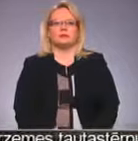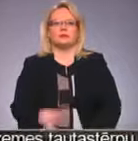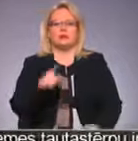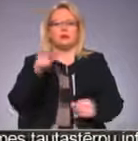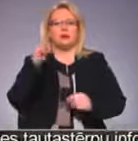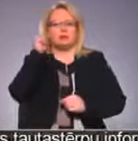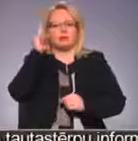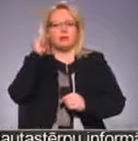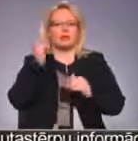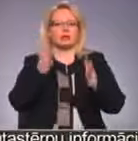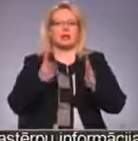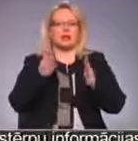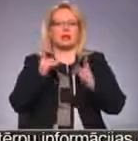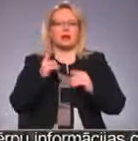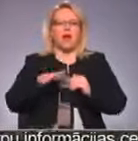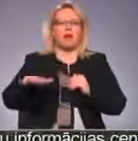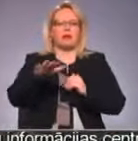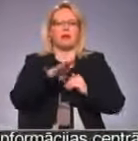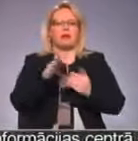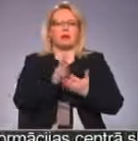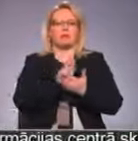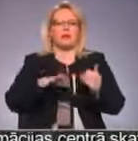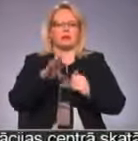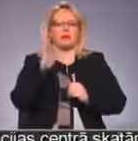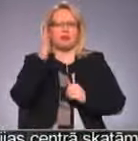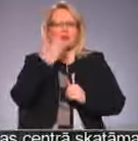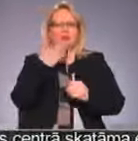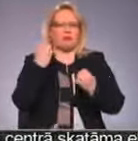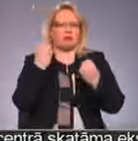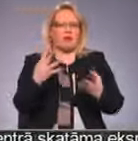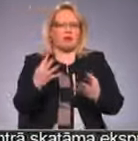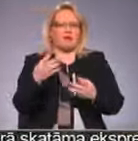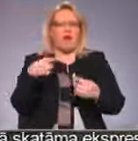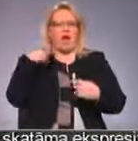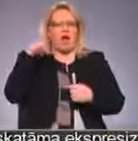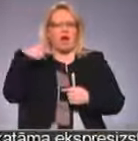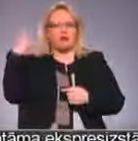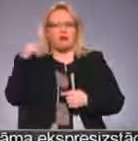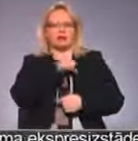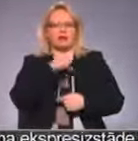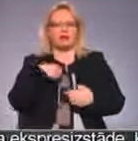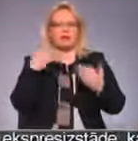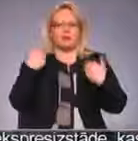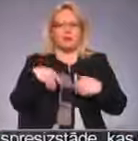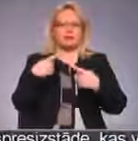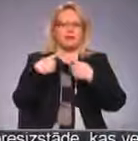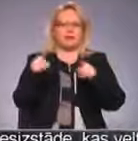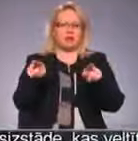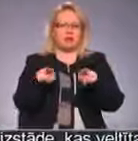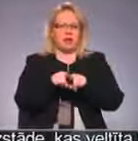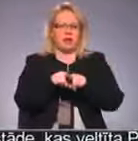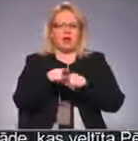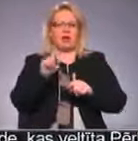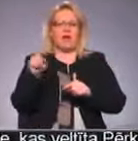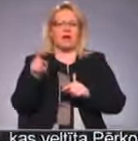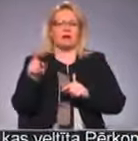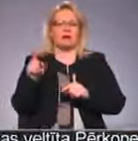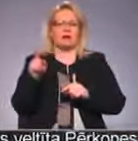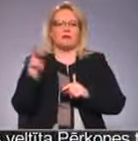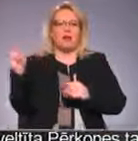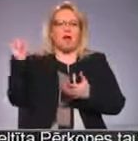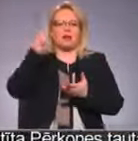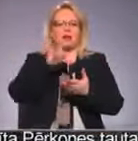Psihiatriskā klīnika kā apkārtējās vidas spogulis, kad nav īsti skaidrs, vai ārprātīgs esi tu pats vai arī visi citi. Kāds pārlaidās par